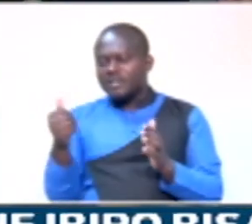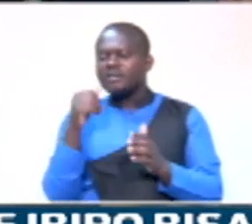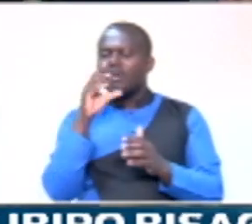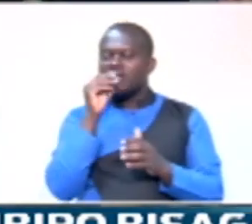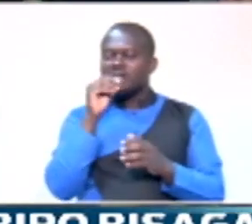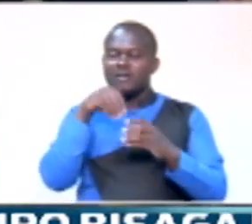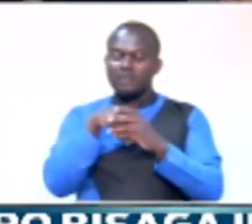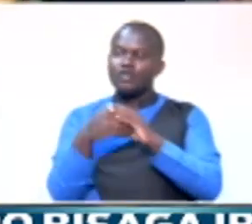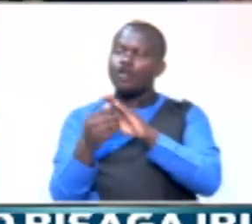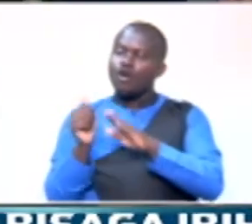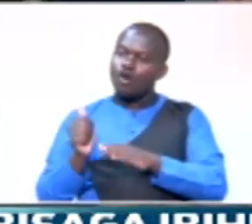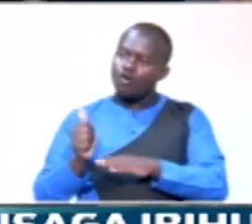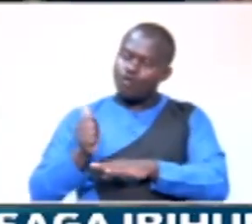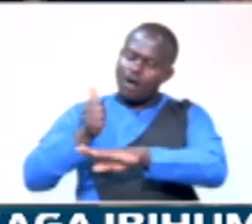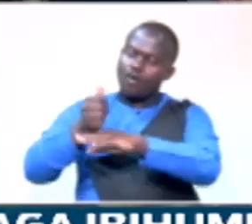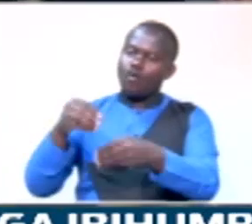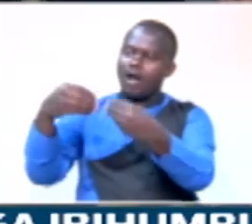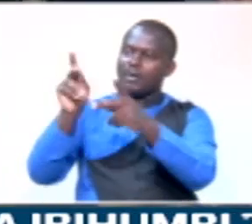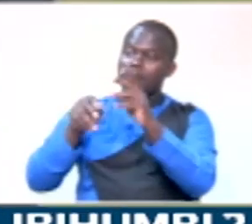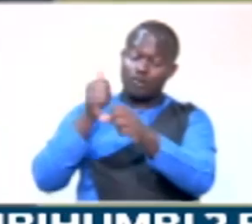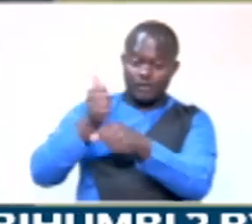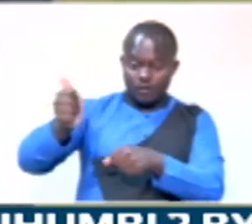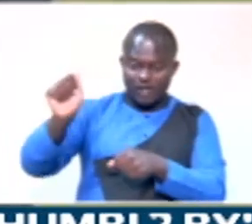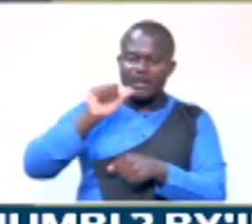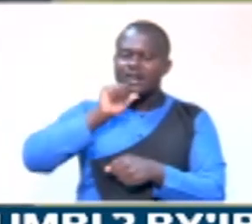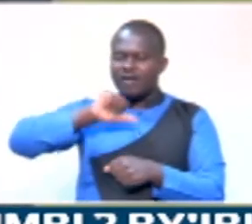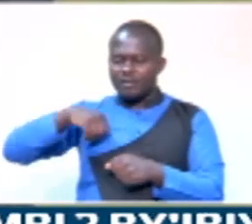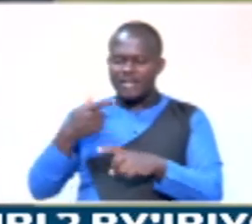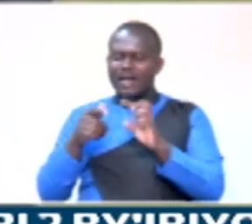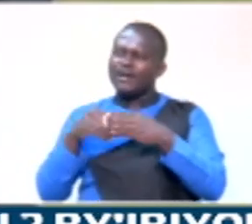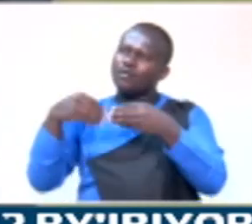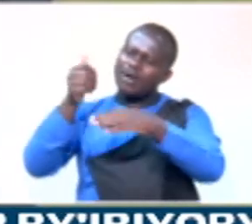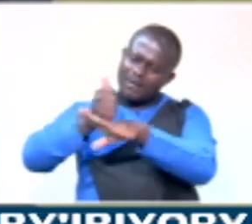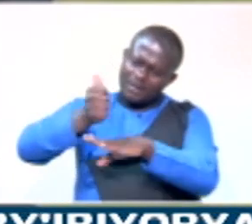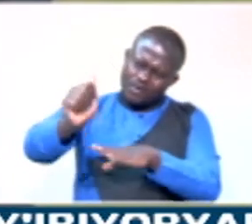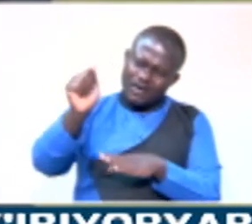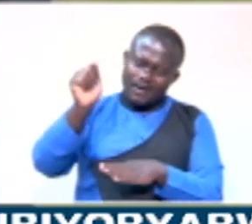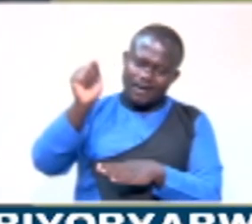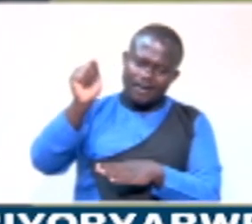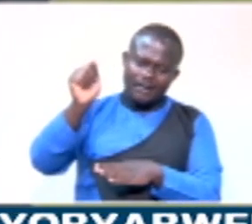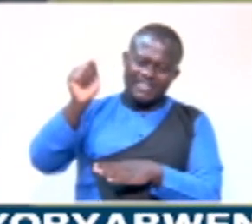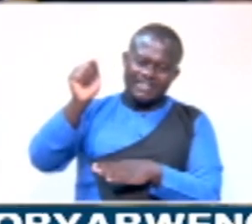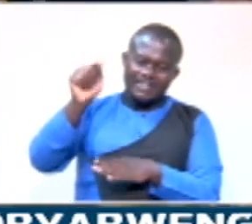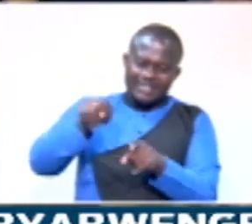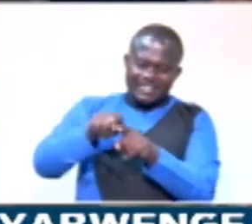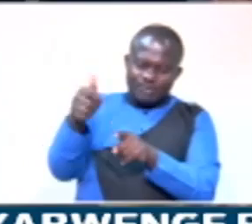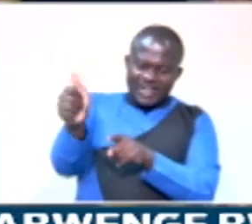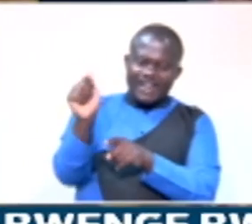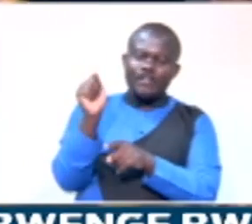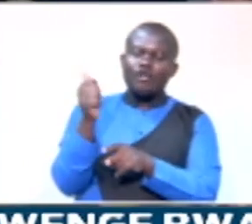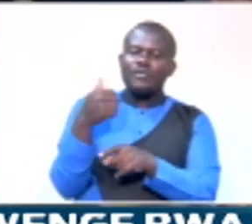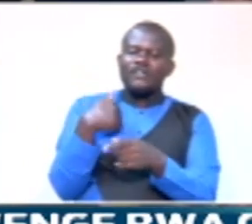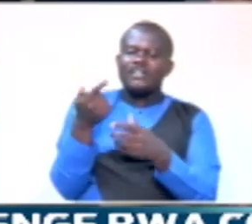bya privatization, ntabwo nanze privatization, ariko privatization nayo bifite